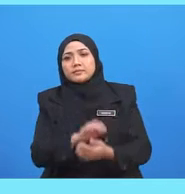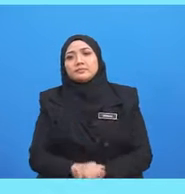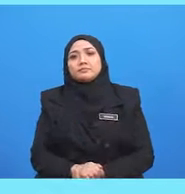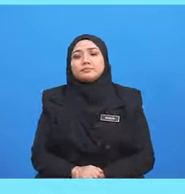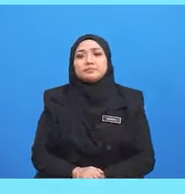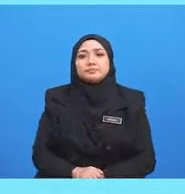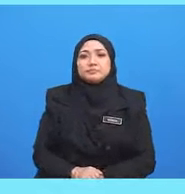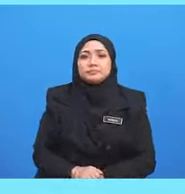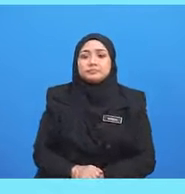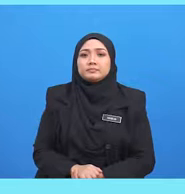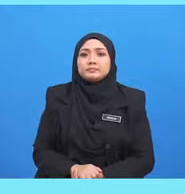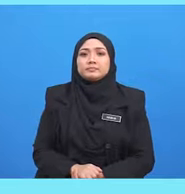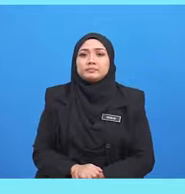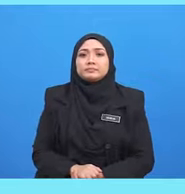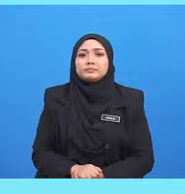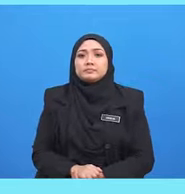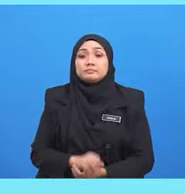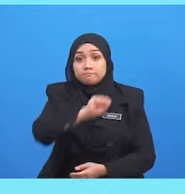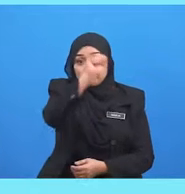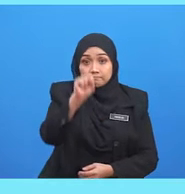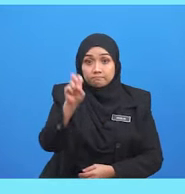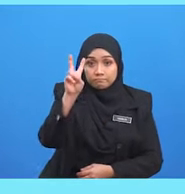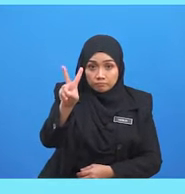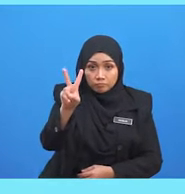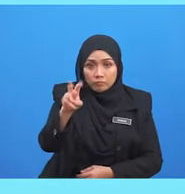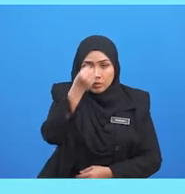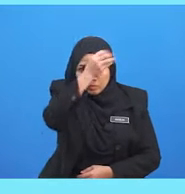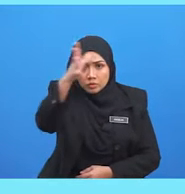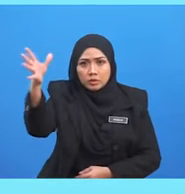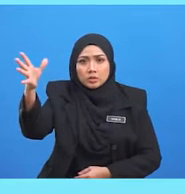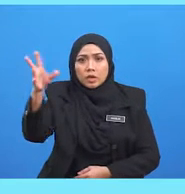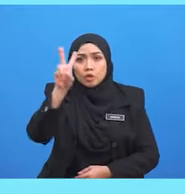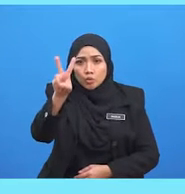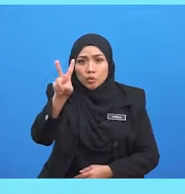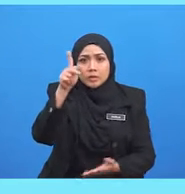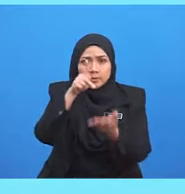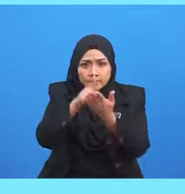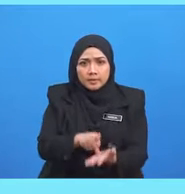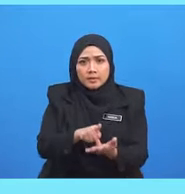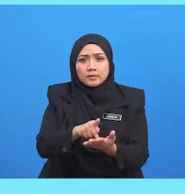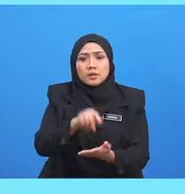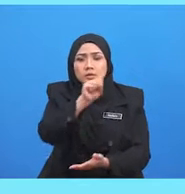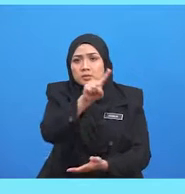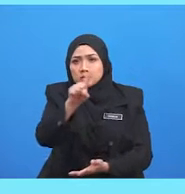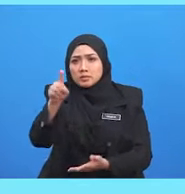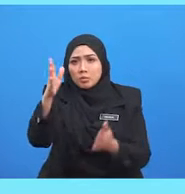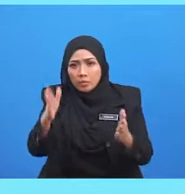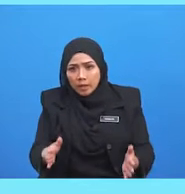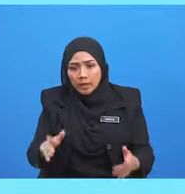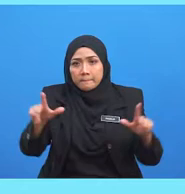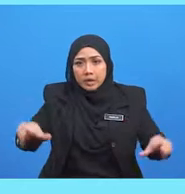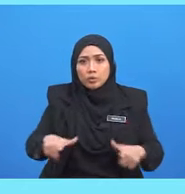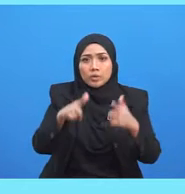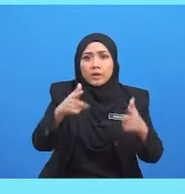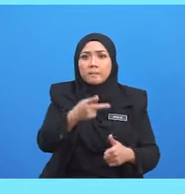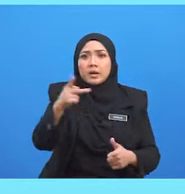yang terdapat dalam buku teks. Soalan 2, jelaskan dua kesan seseorang yang